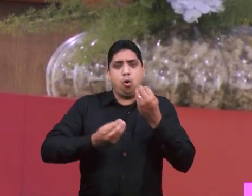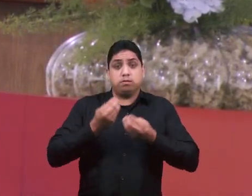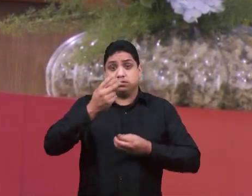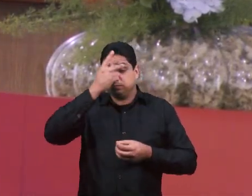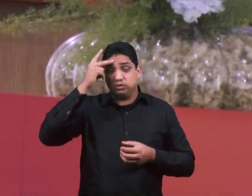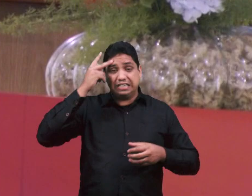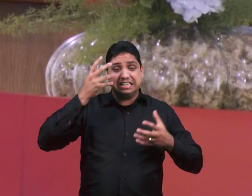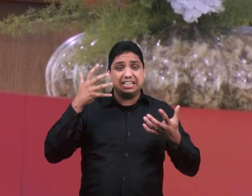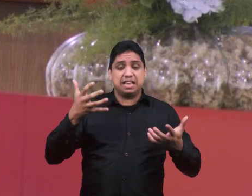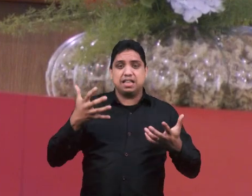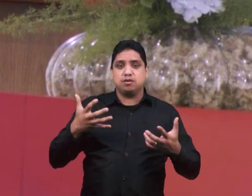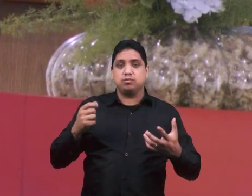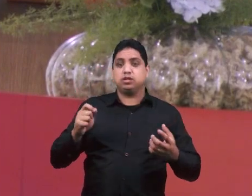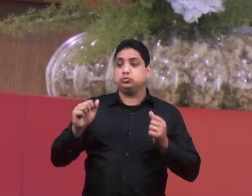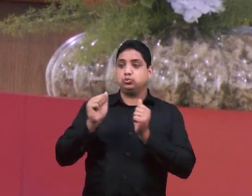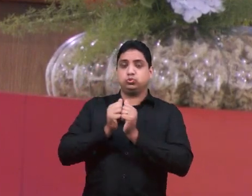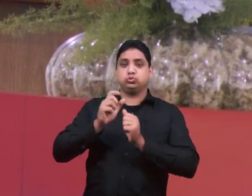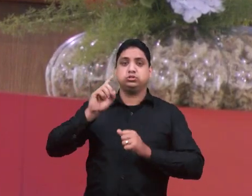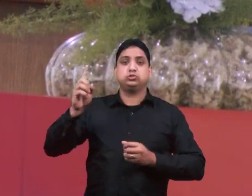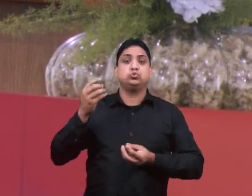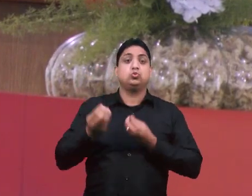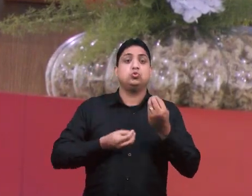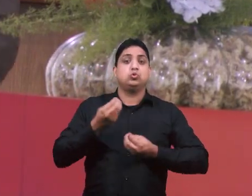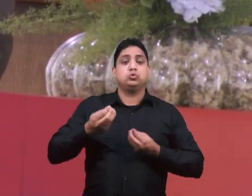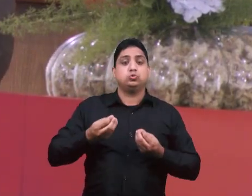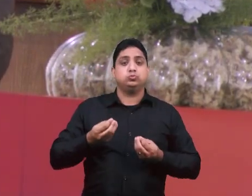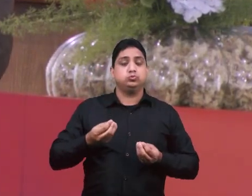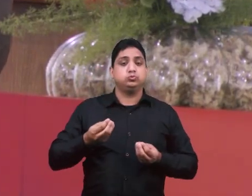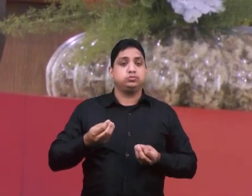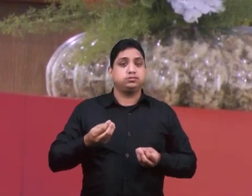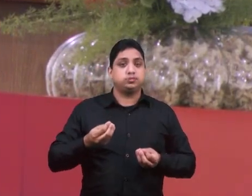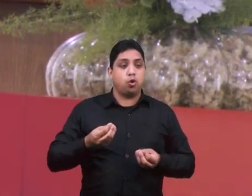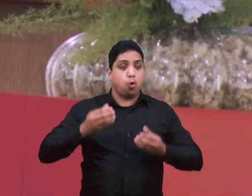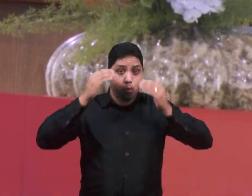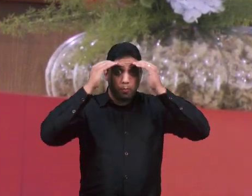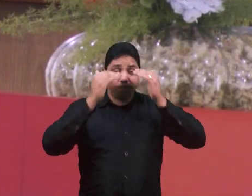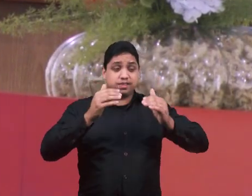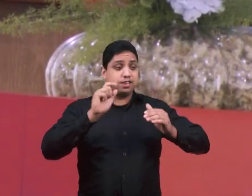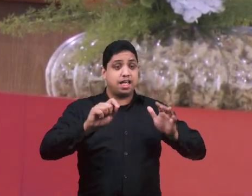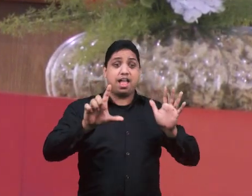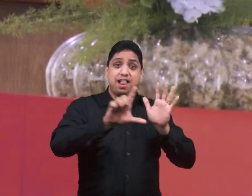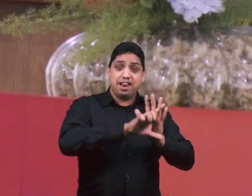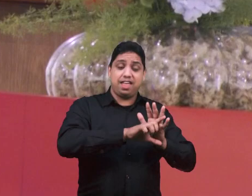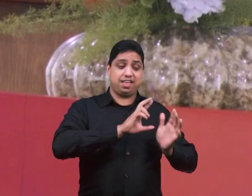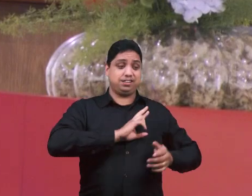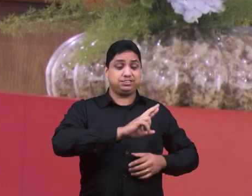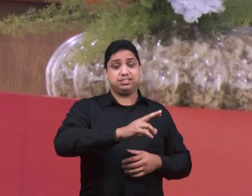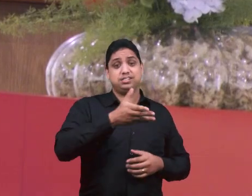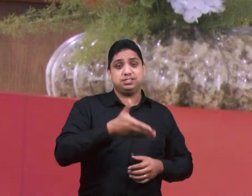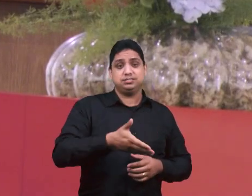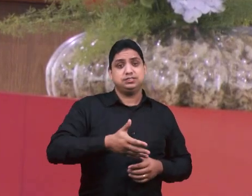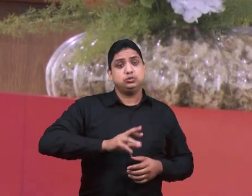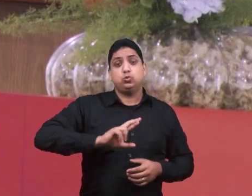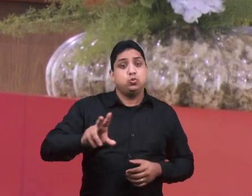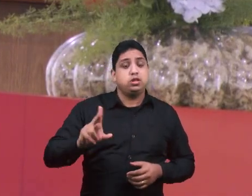chercher à Dieu? Selon le religieux. Donc, ce n'est pas une expérience